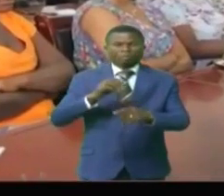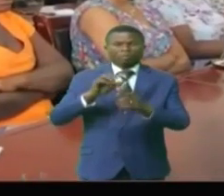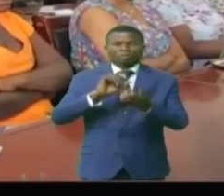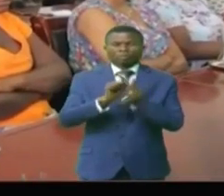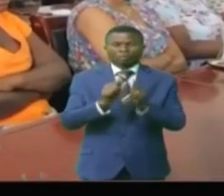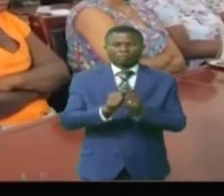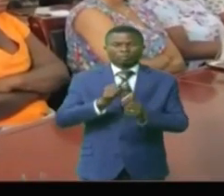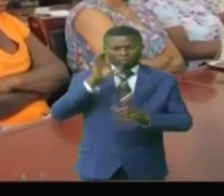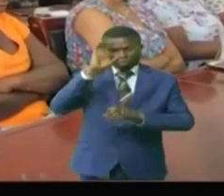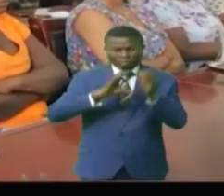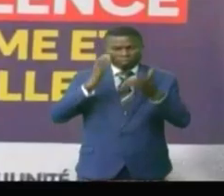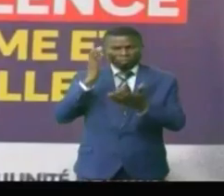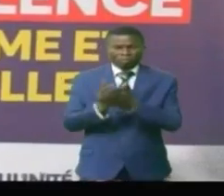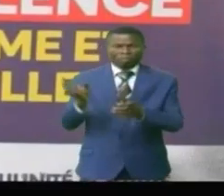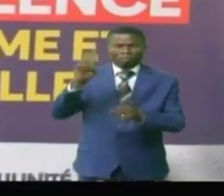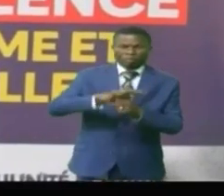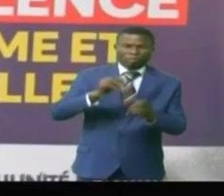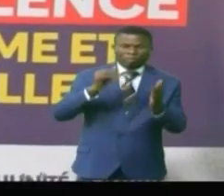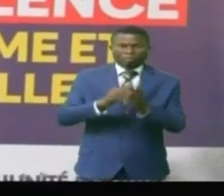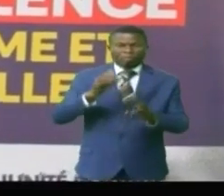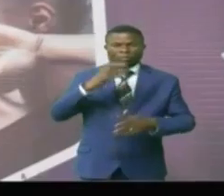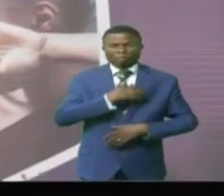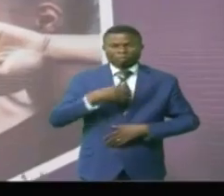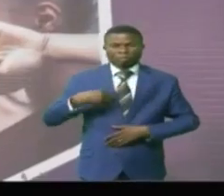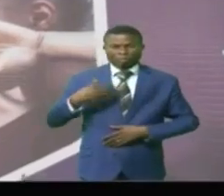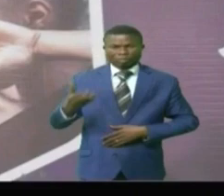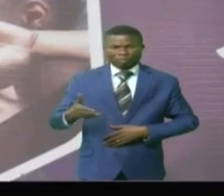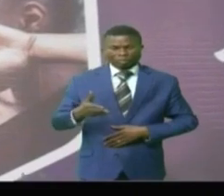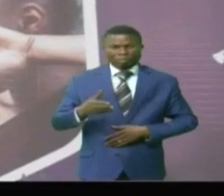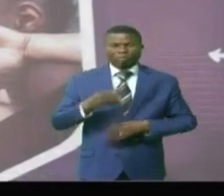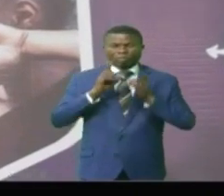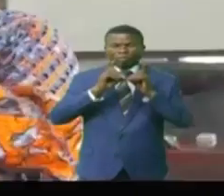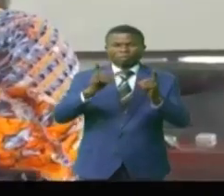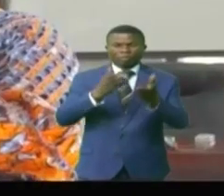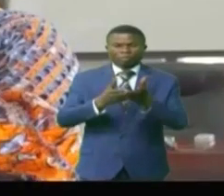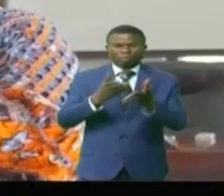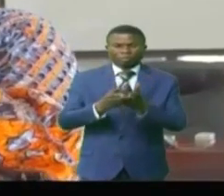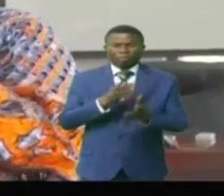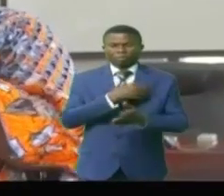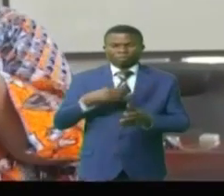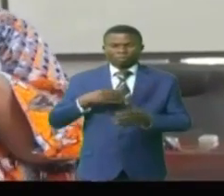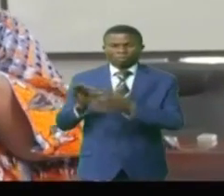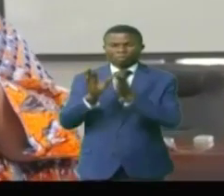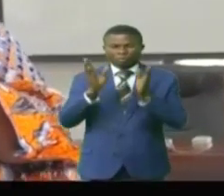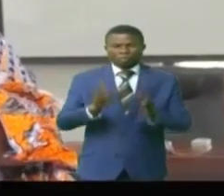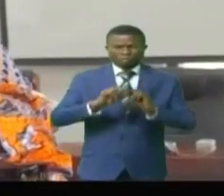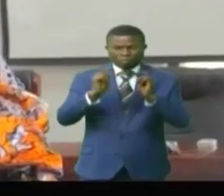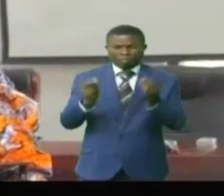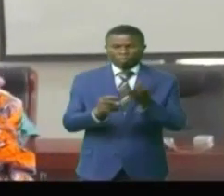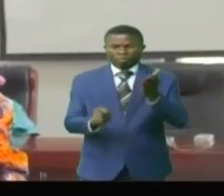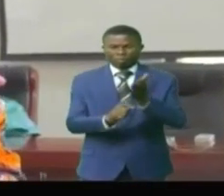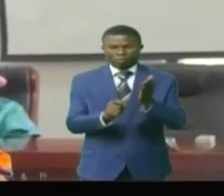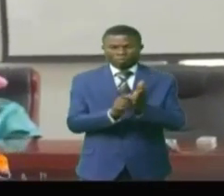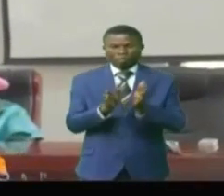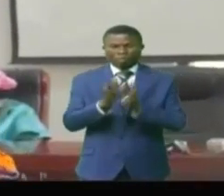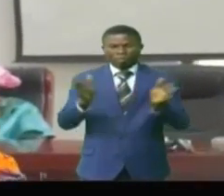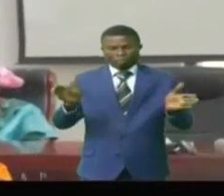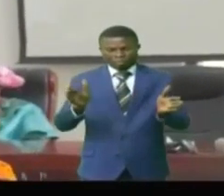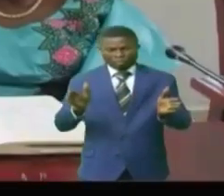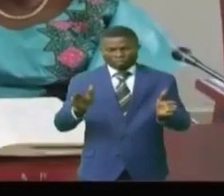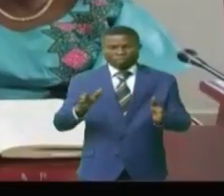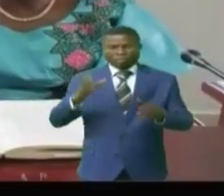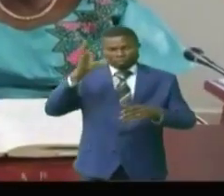la lutte contre les violences basées sur le genre. Dans son adresse, la coordonnatrice de la cellule technique mixte de